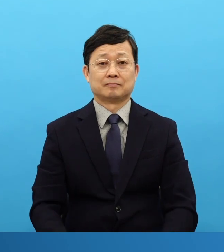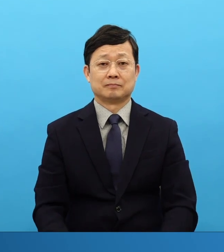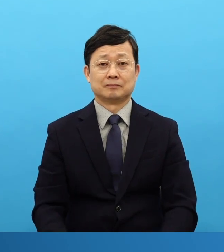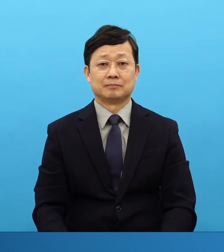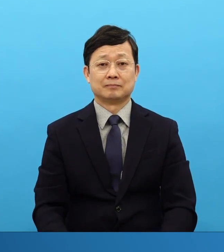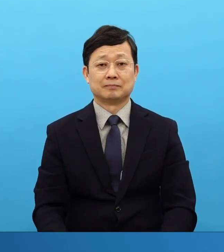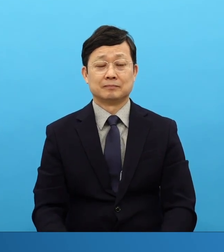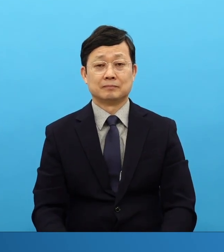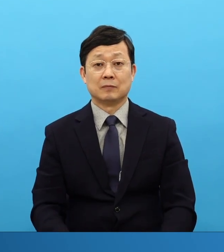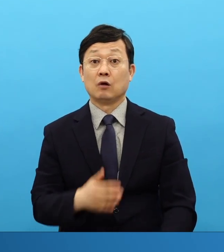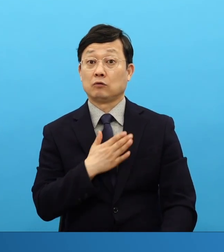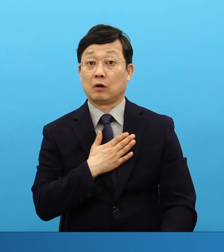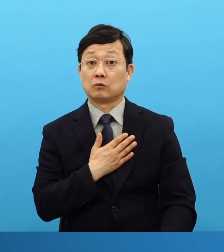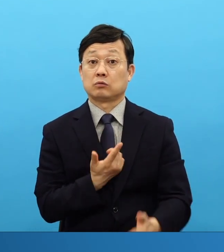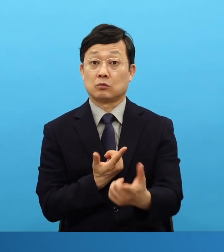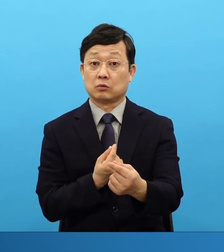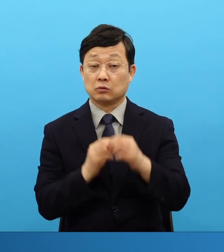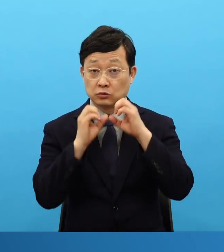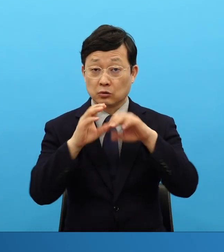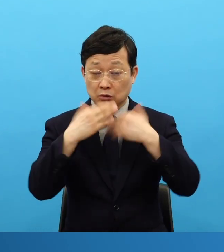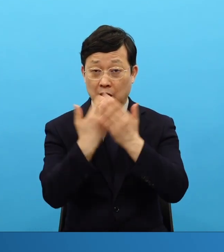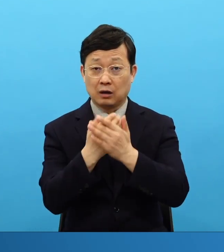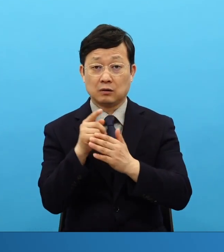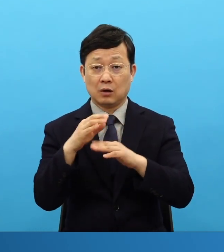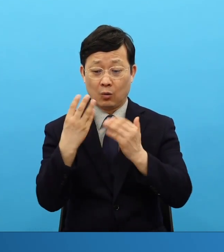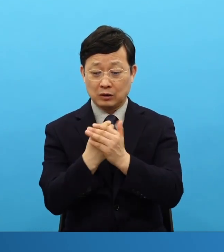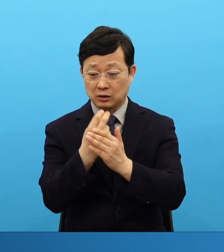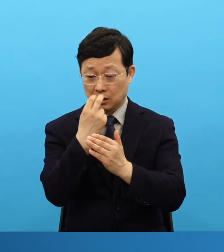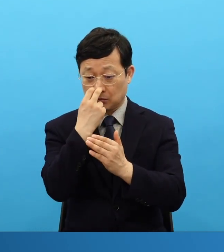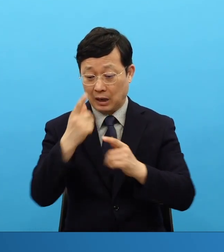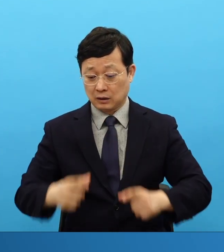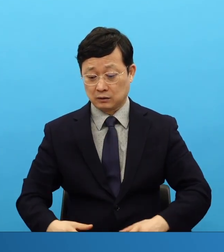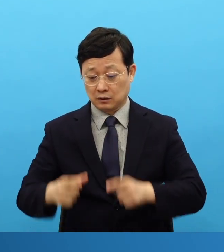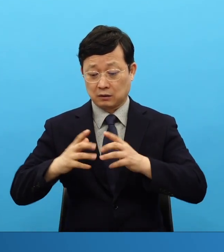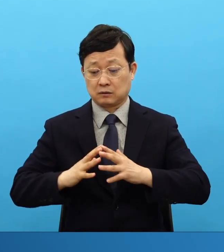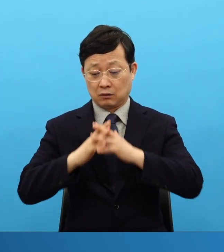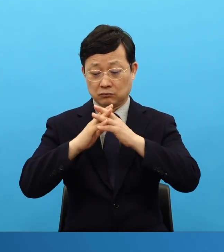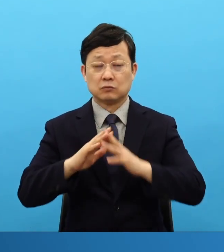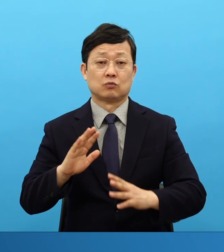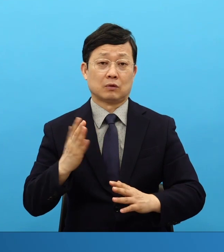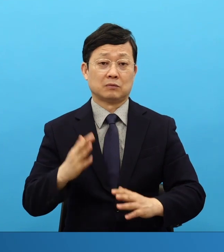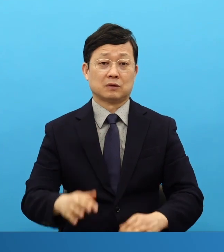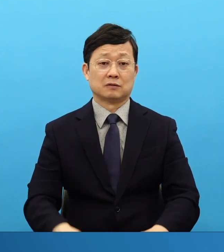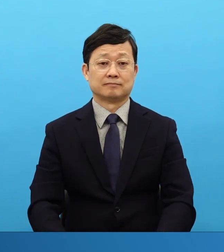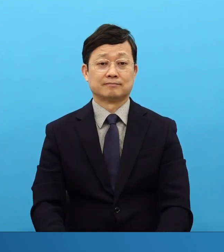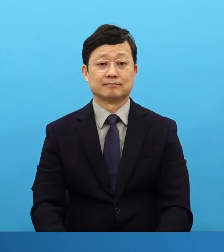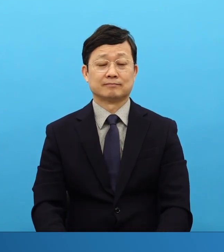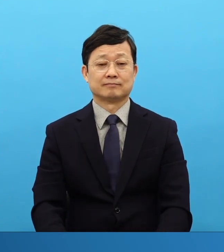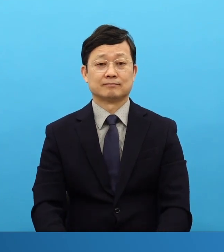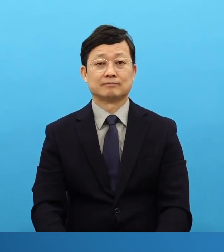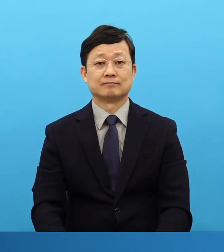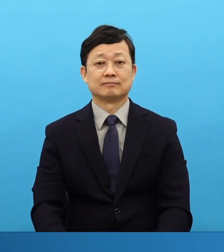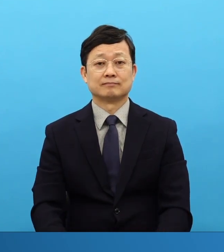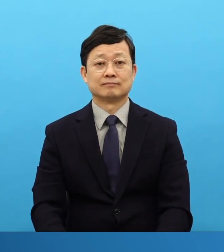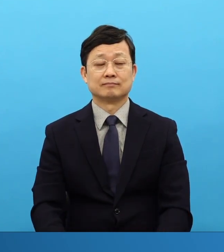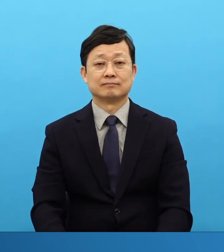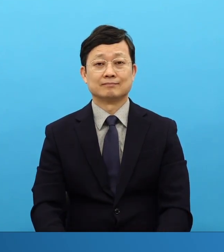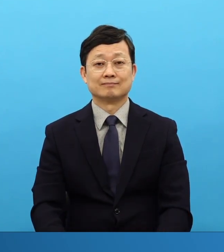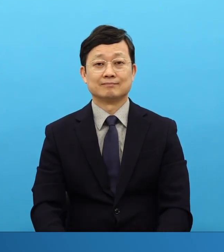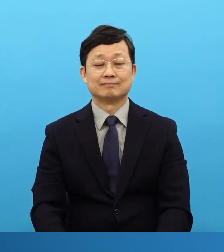걸 전도도 이렇게 해야 돼요. Even evangelism, everything. 그게 키가 뭔 거니까. And then what is the key to this?